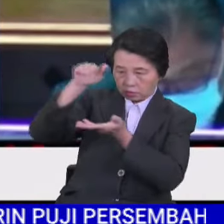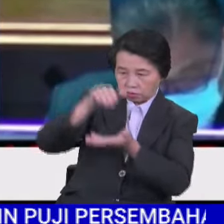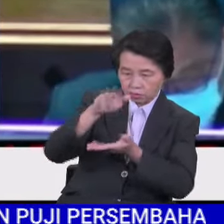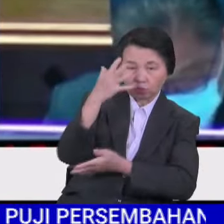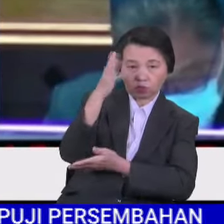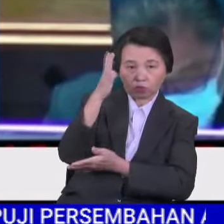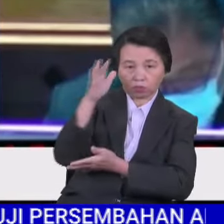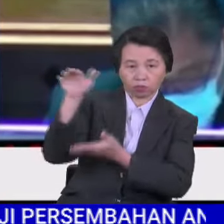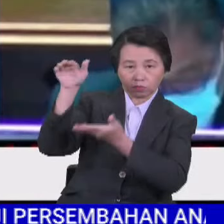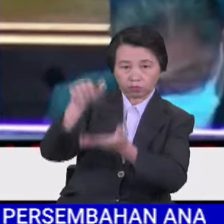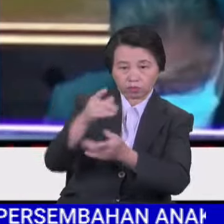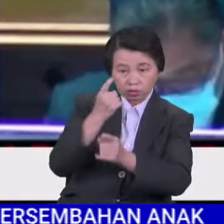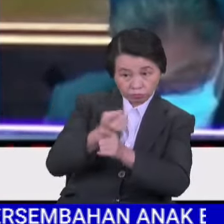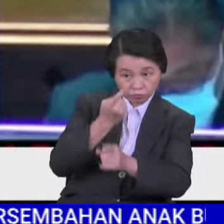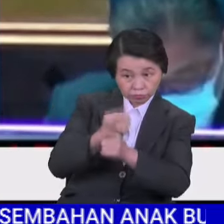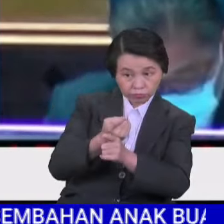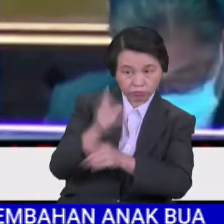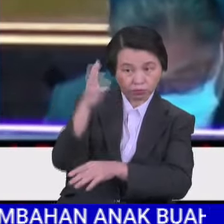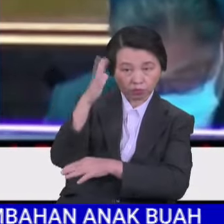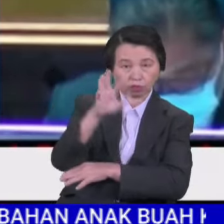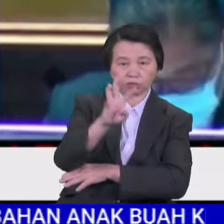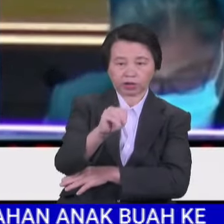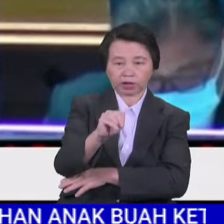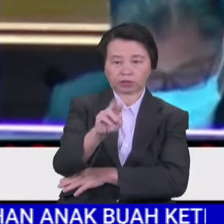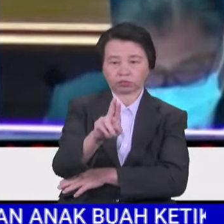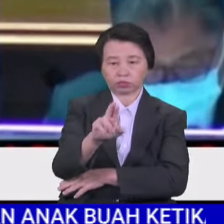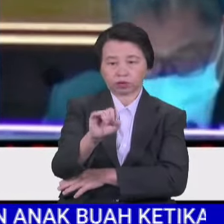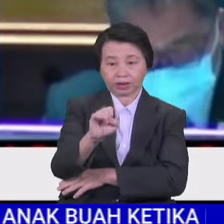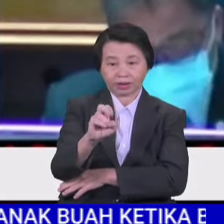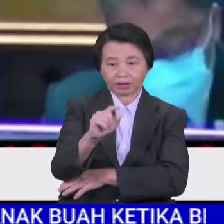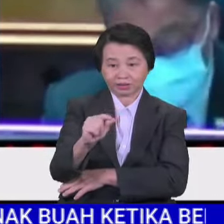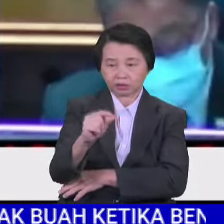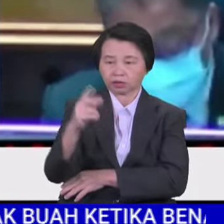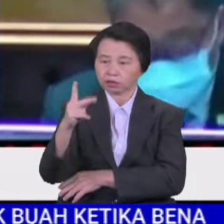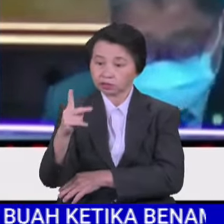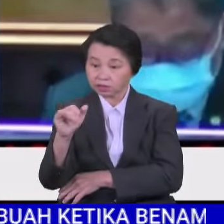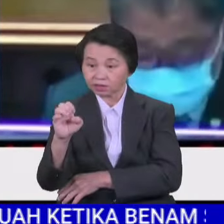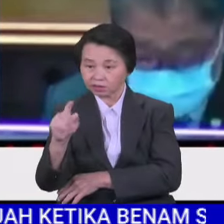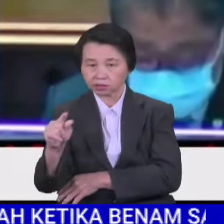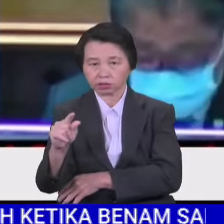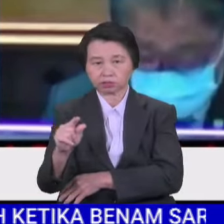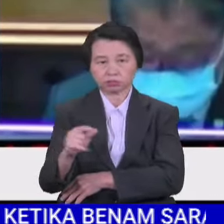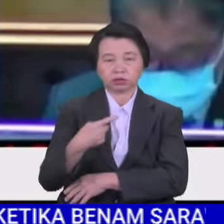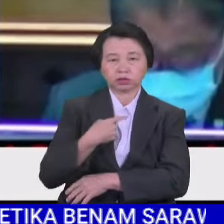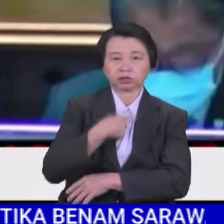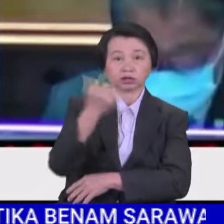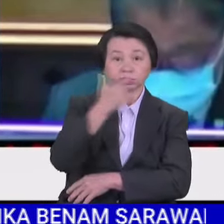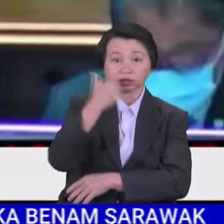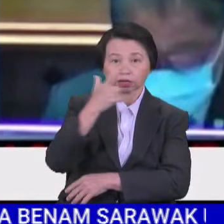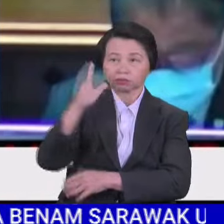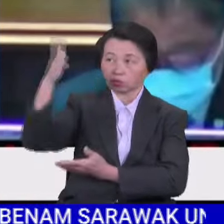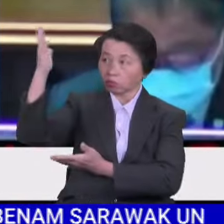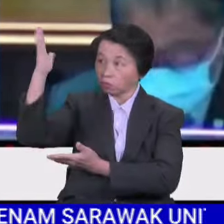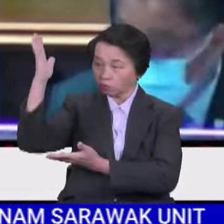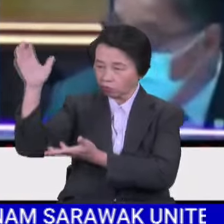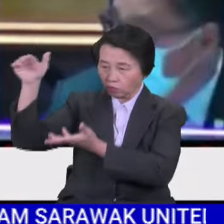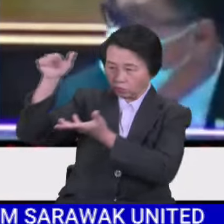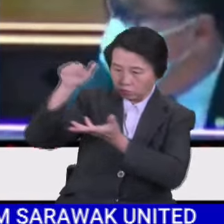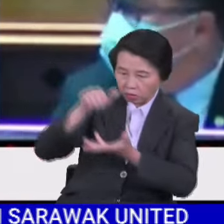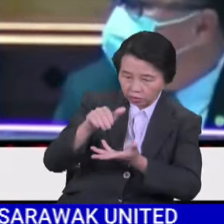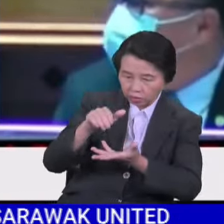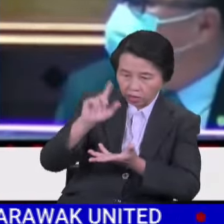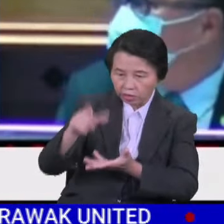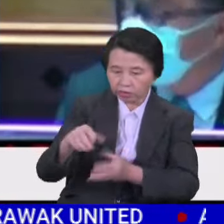durian ini betul-betul Musang King kita tidak mau pula kita tunggu lima tahun pohon speaker yang